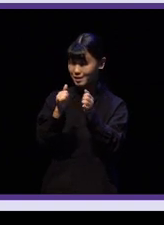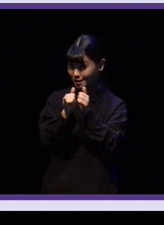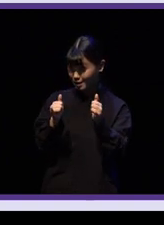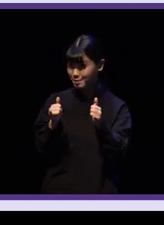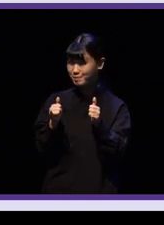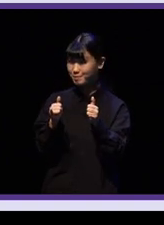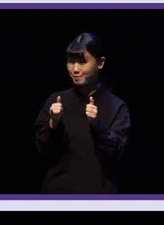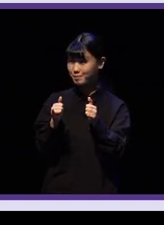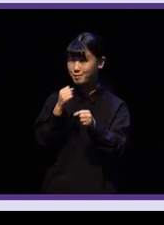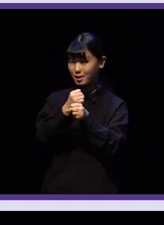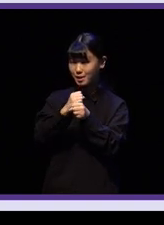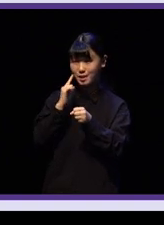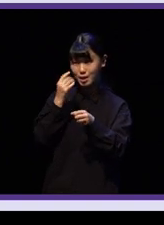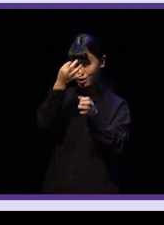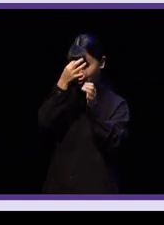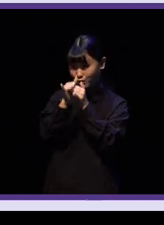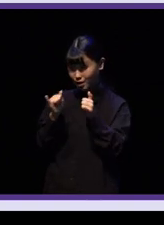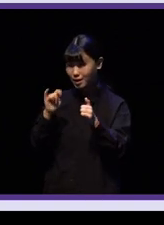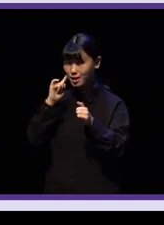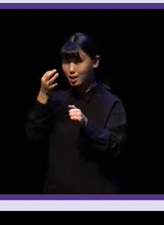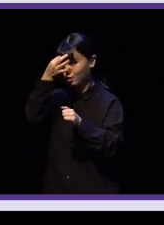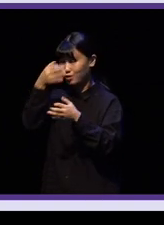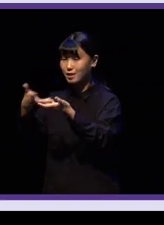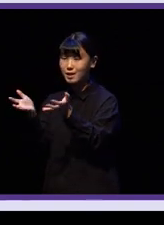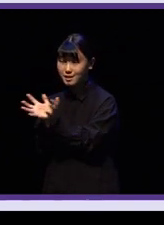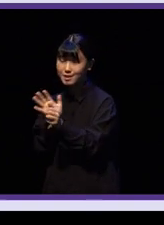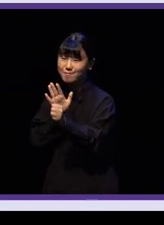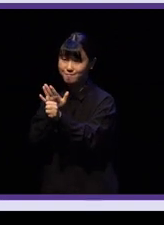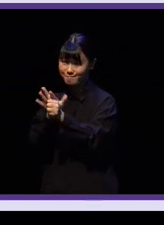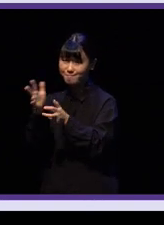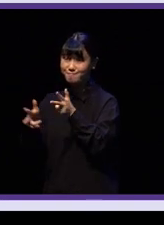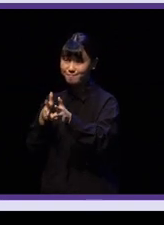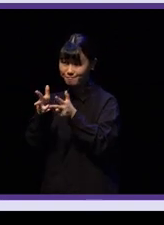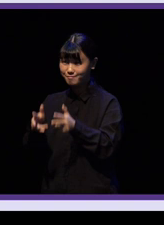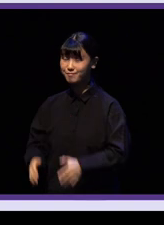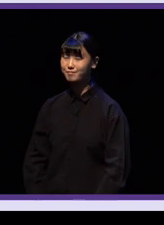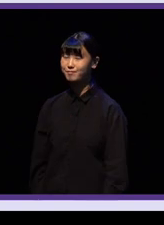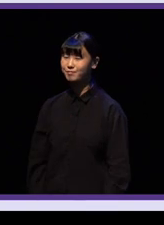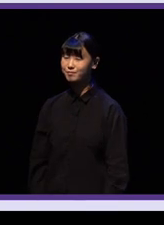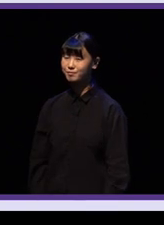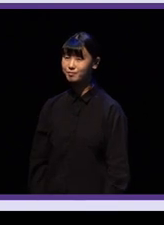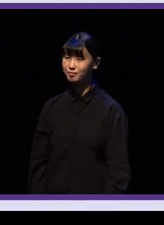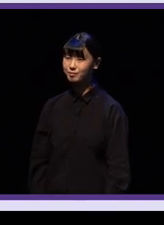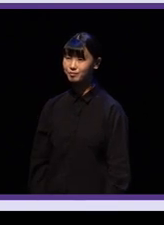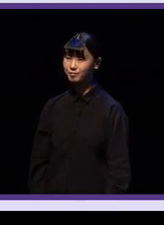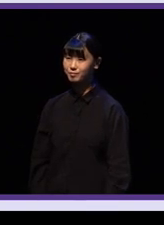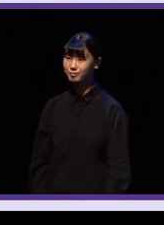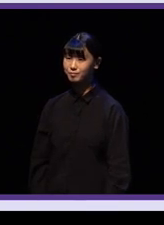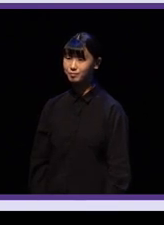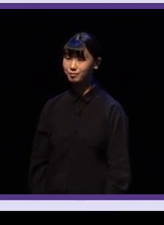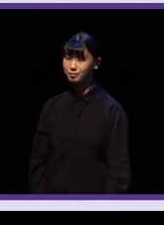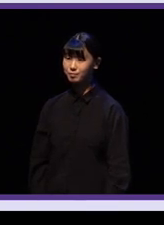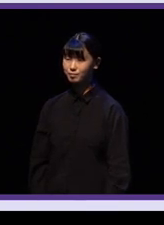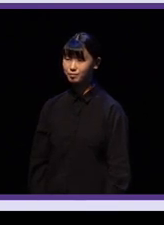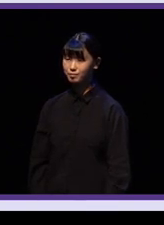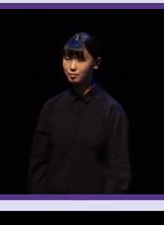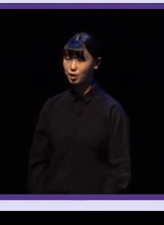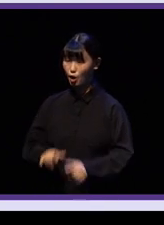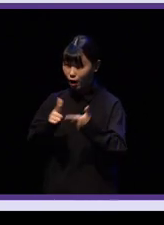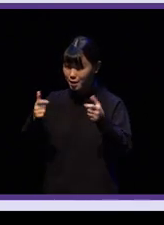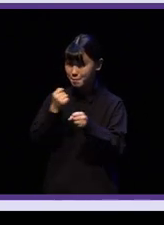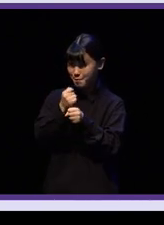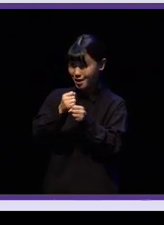있는 예술가와 예술단체를 지원하는 사업들입니다 당연히 여기에 필요한 모든 제작비에